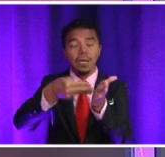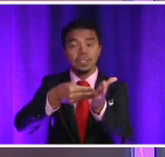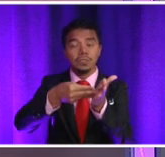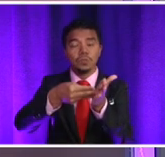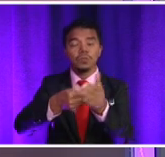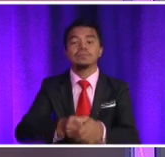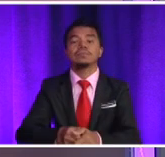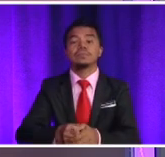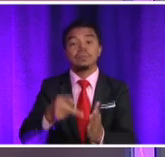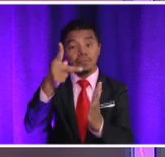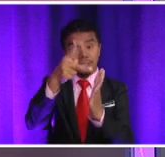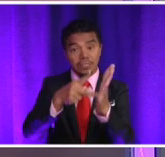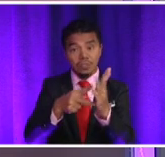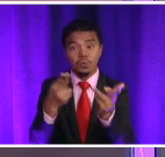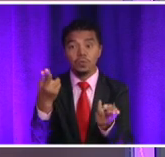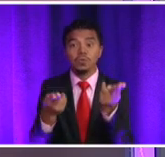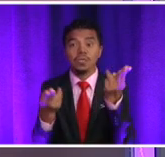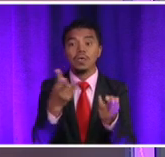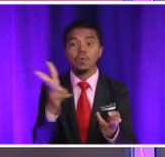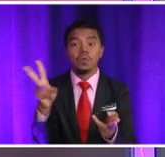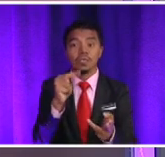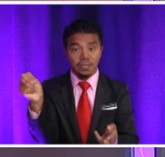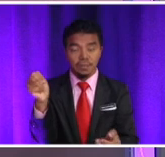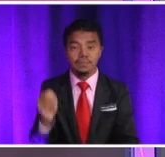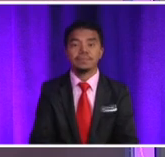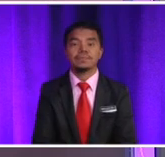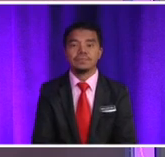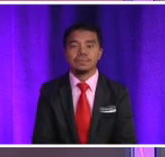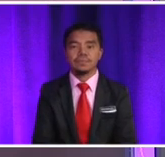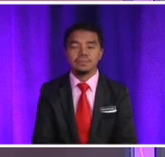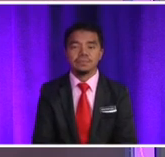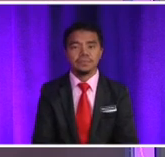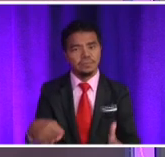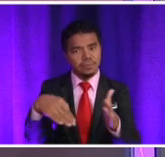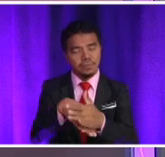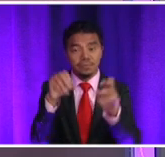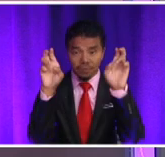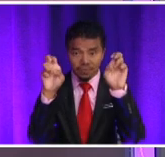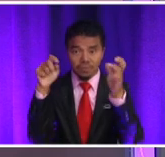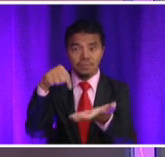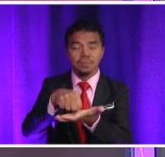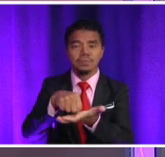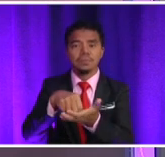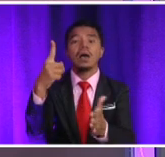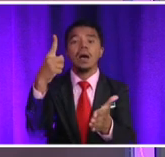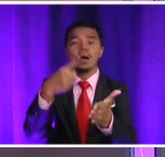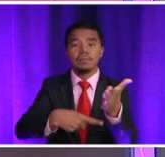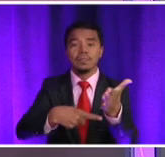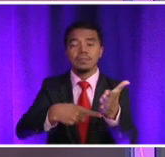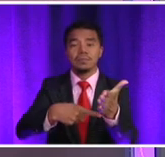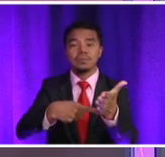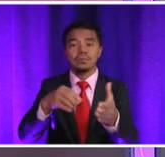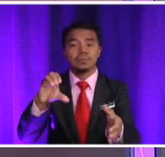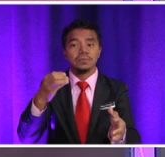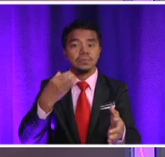murid lebih jelas maksud ini dan kemudian dalam tajuk ini juga kita lihat apa ciri-ciri dan peranan